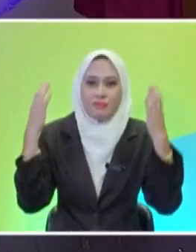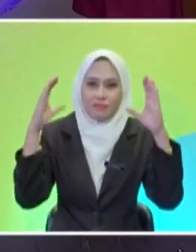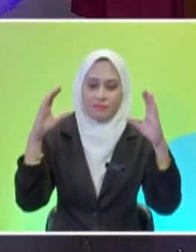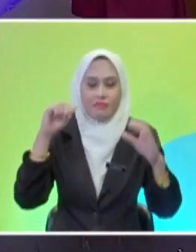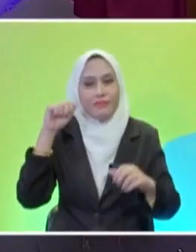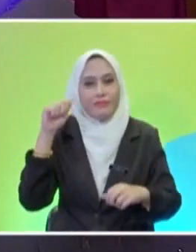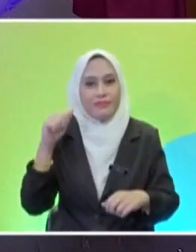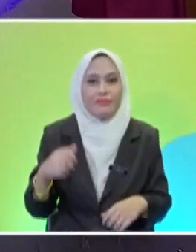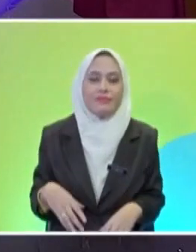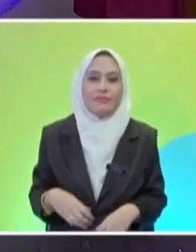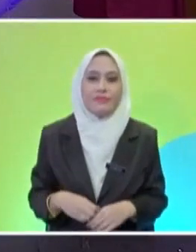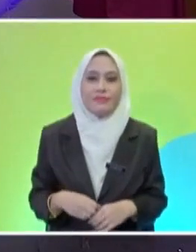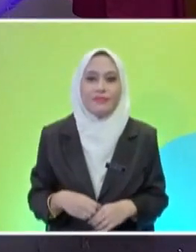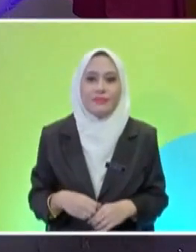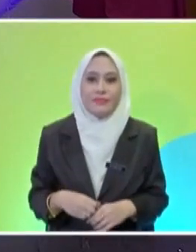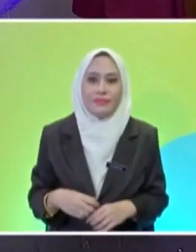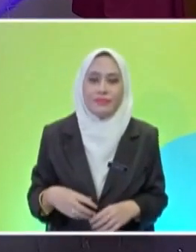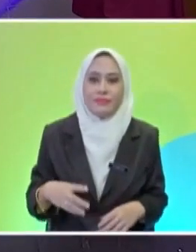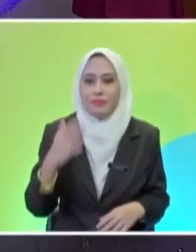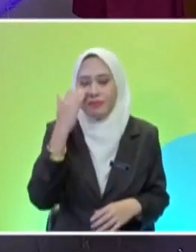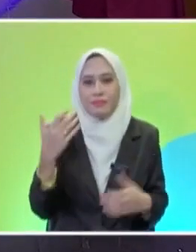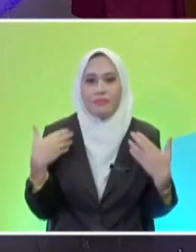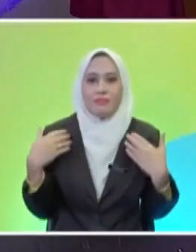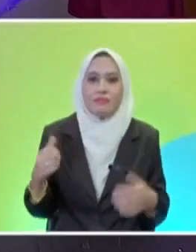kita ada alat muzik nak belajar matematik awal hari ni, cikgu.